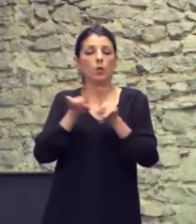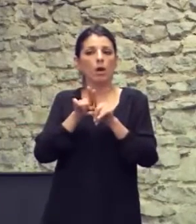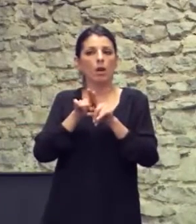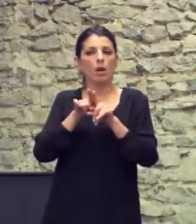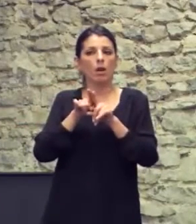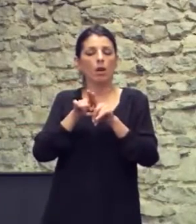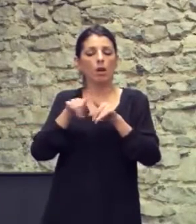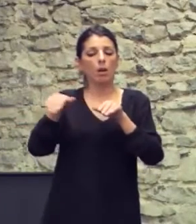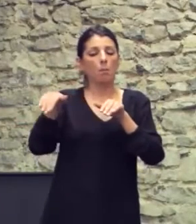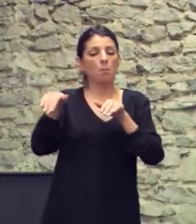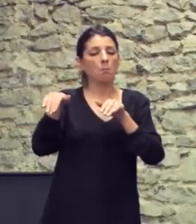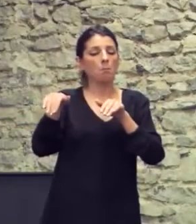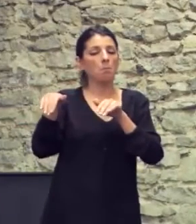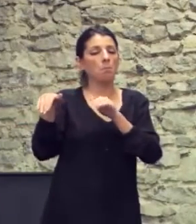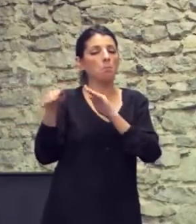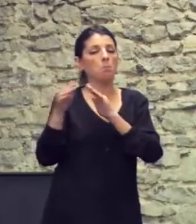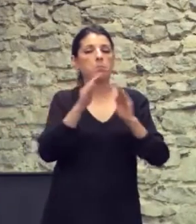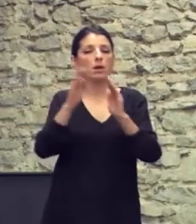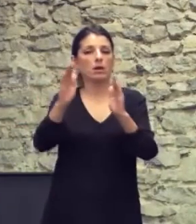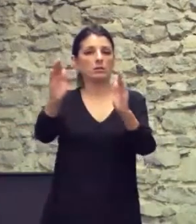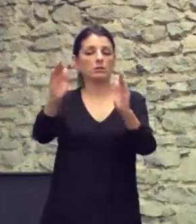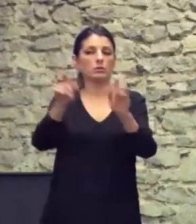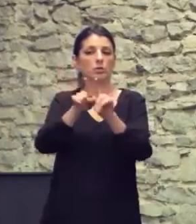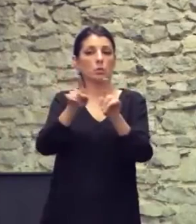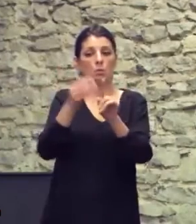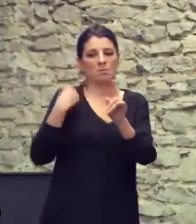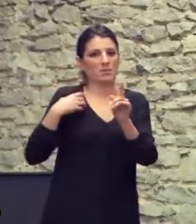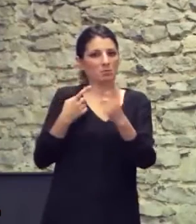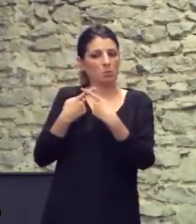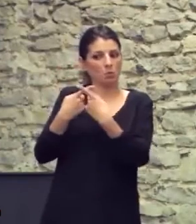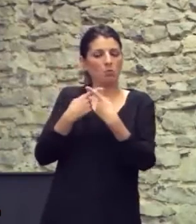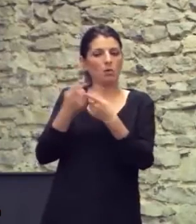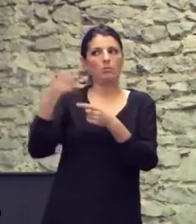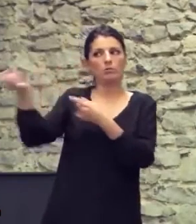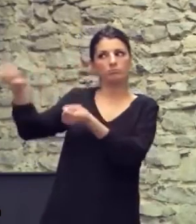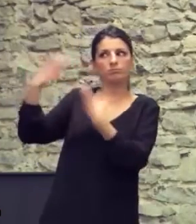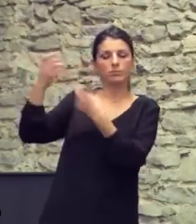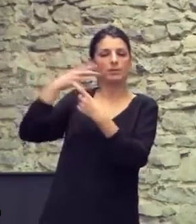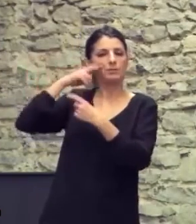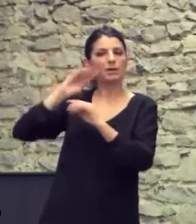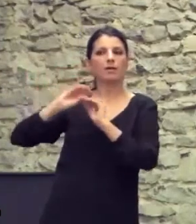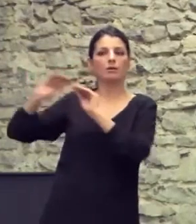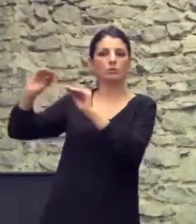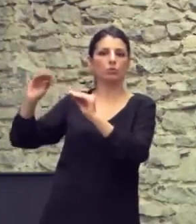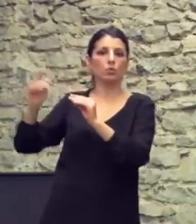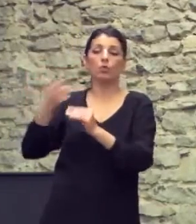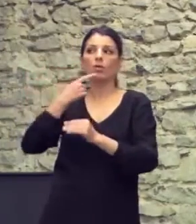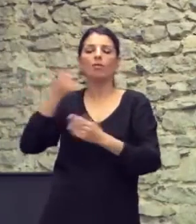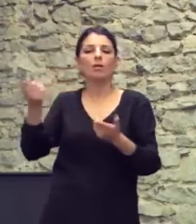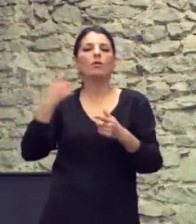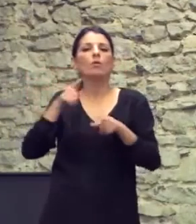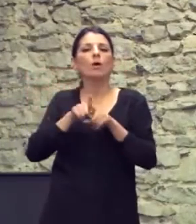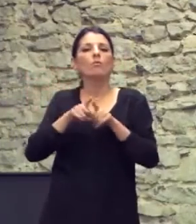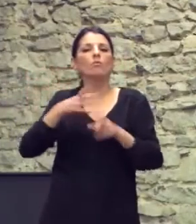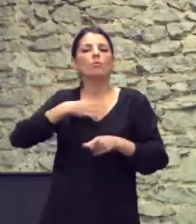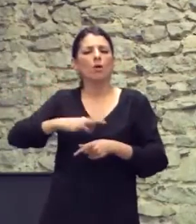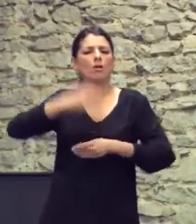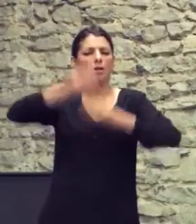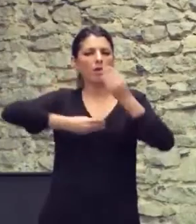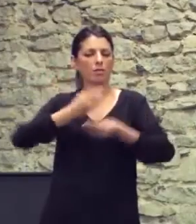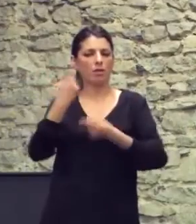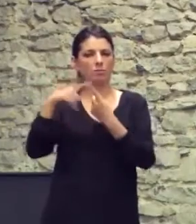ibilitakoa, eta kontatzen zigun bere esperientzia ere bai militantzia batetik, kontatzen zigun egin altzirela gauzak, nik uste dut hor,